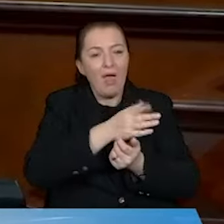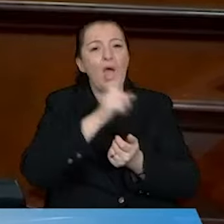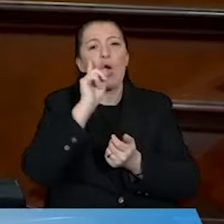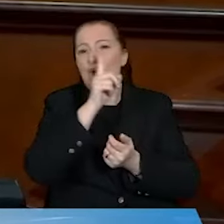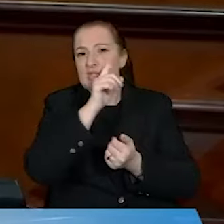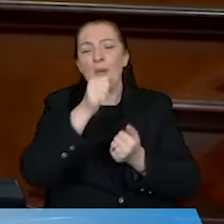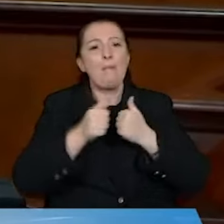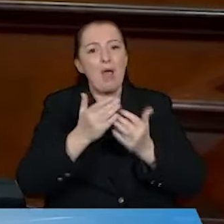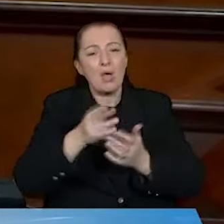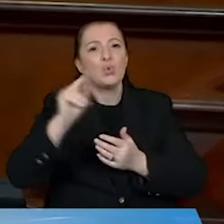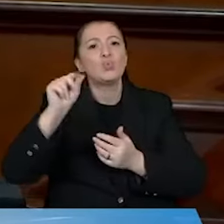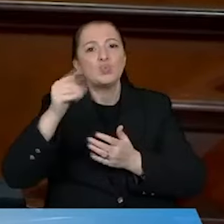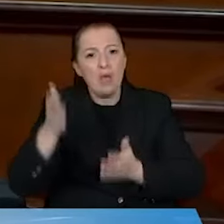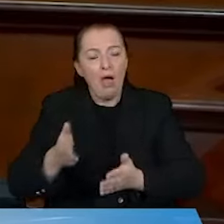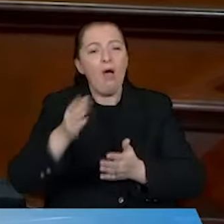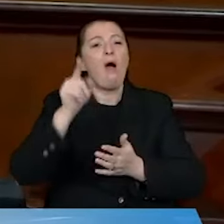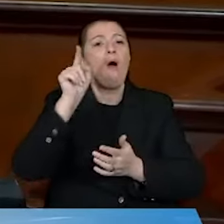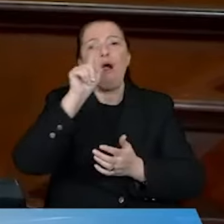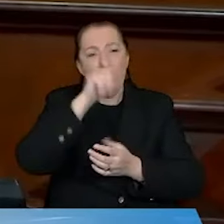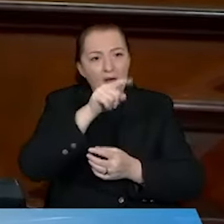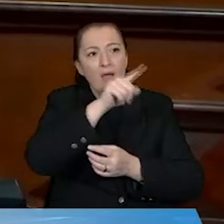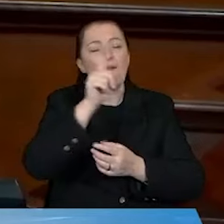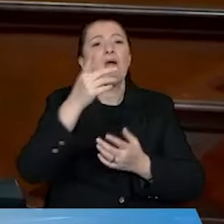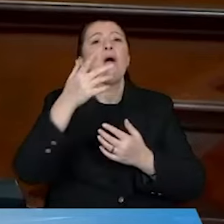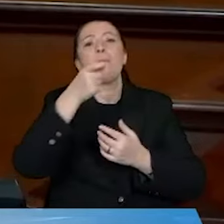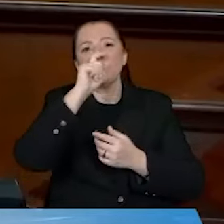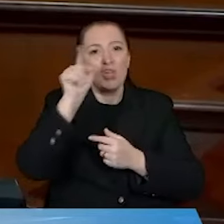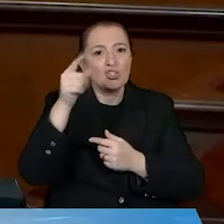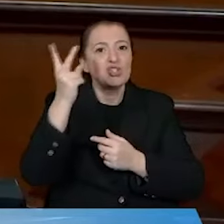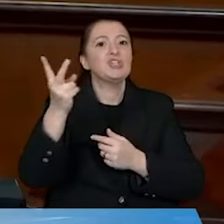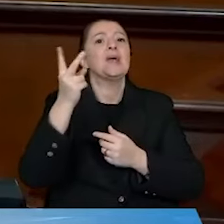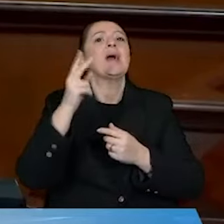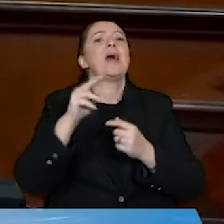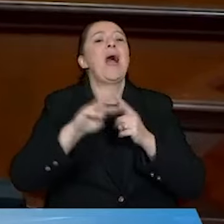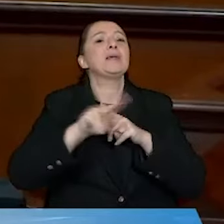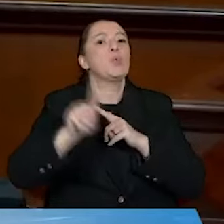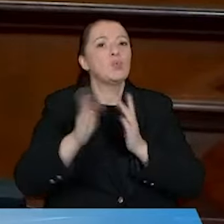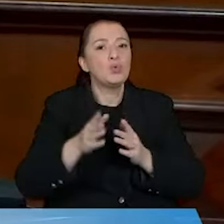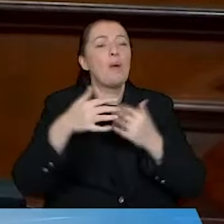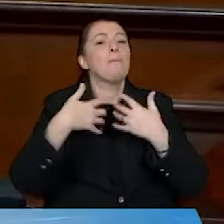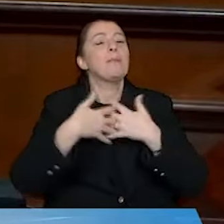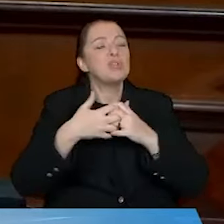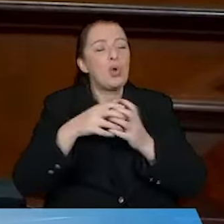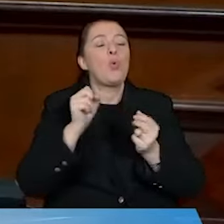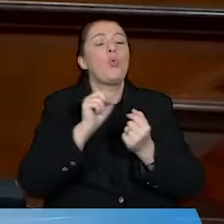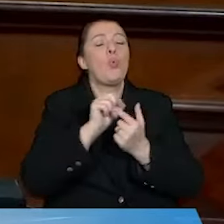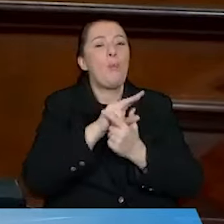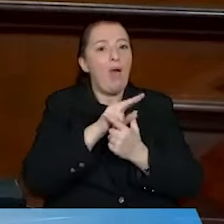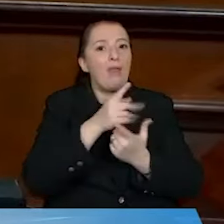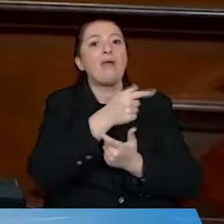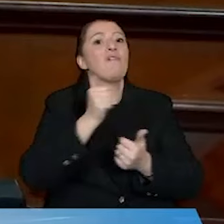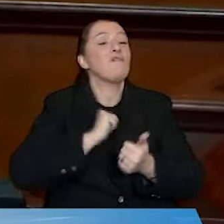Parkı'na, Tuzla'ya, Haydarpaşa'ya Kartal'ı açalım, Maçka'ya iki tane, Esenyurt'a, Mecidiyeköy'e, Ümraniye'ye, Florya'ya,